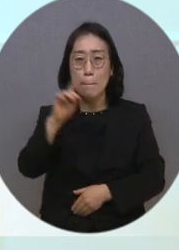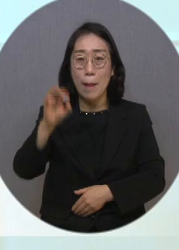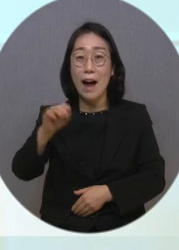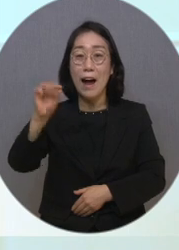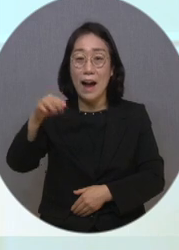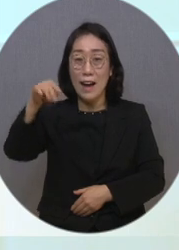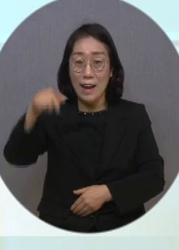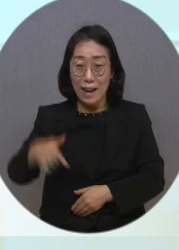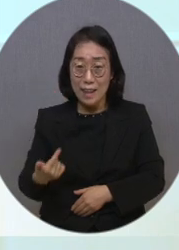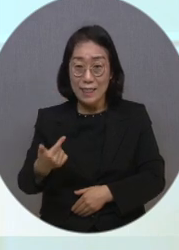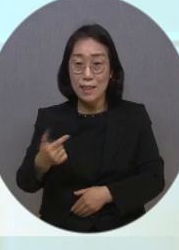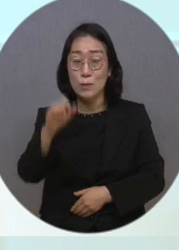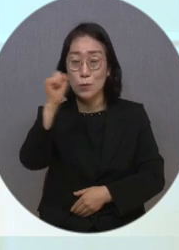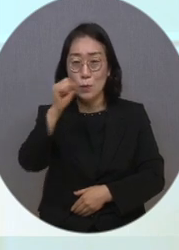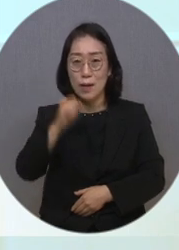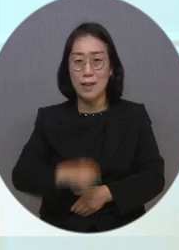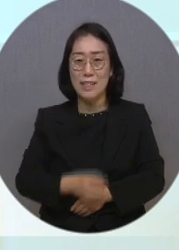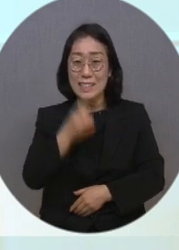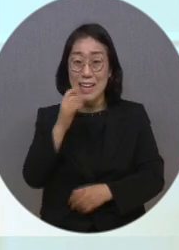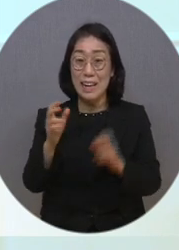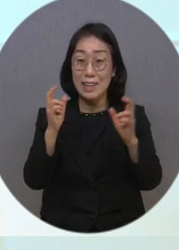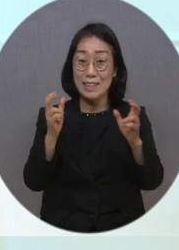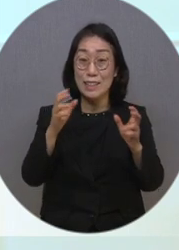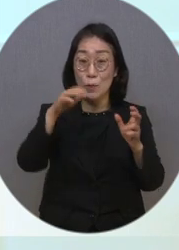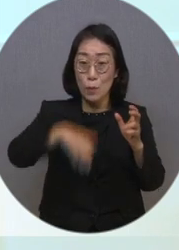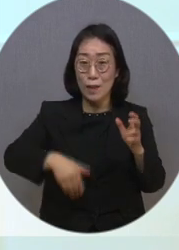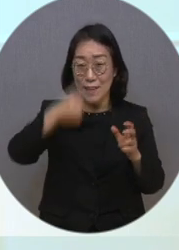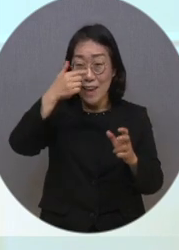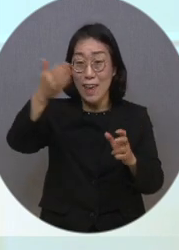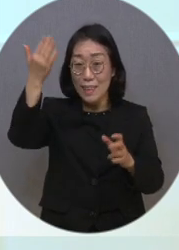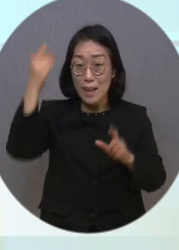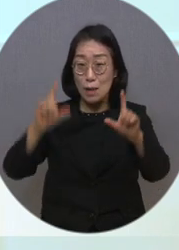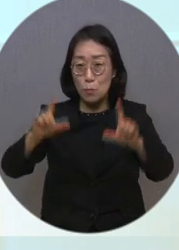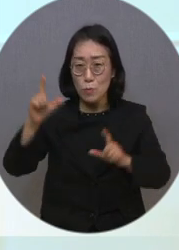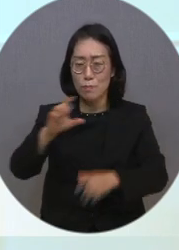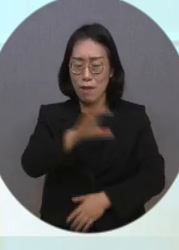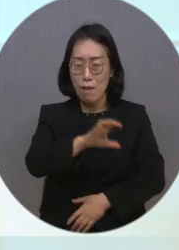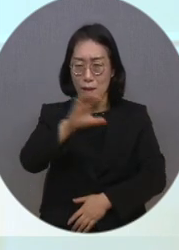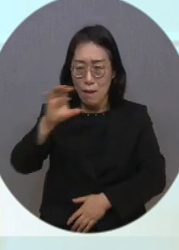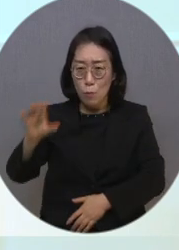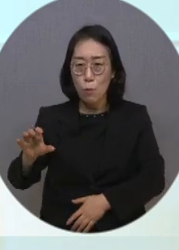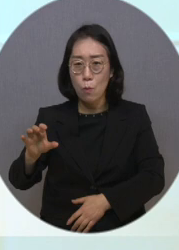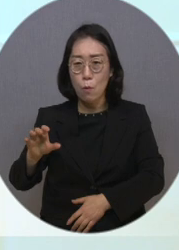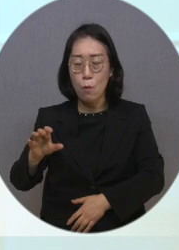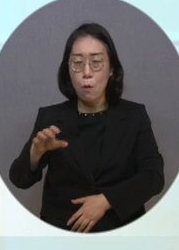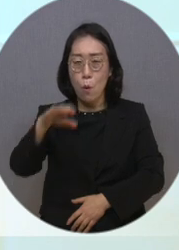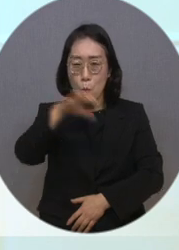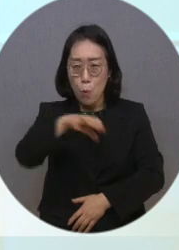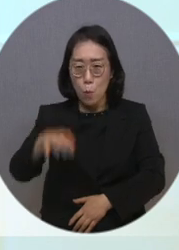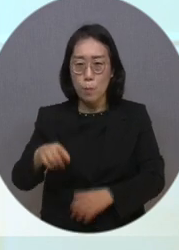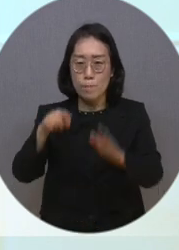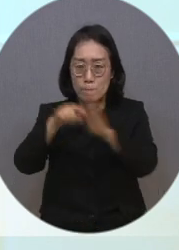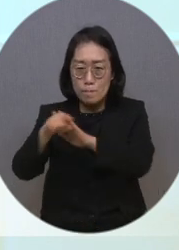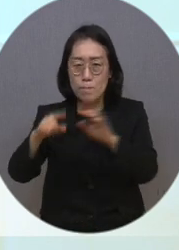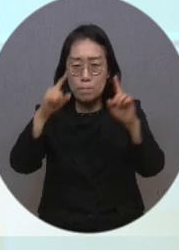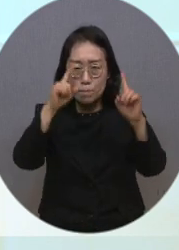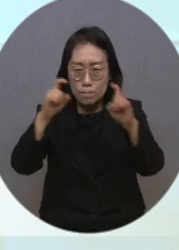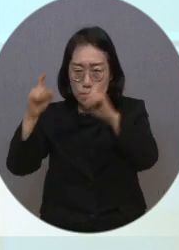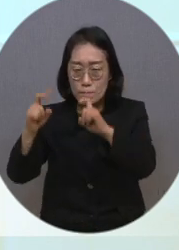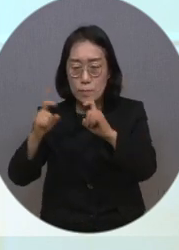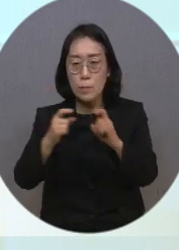작가가 되겠다면서 그 낡은 느낌이 좋아서 전국에 있는 방앗간을 다 찾아다니고 사진도 찍고 그림으로